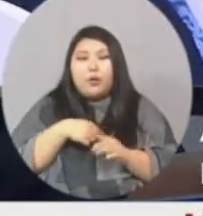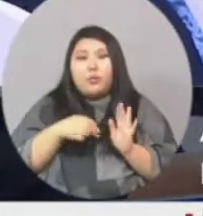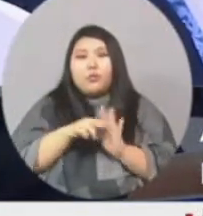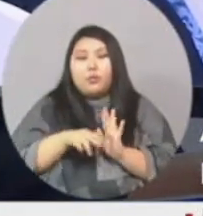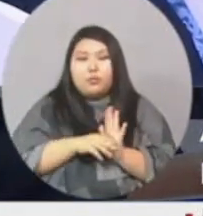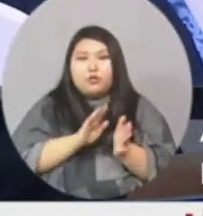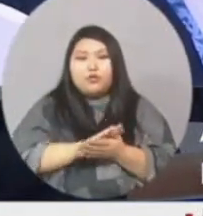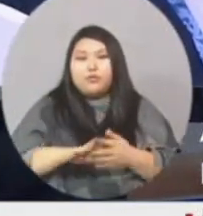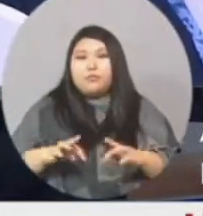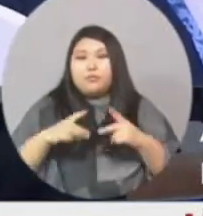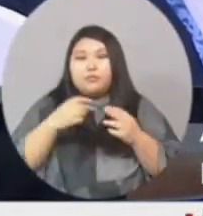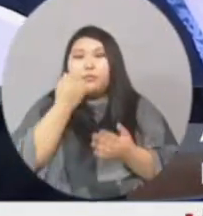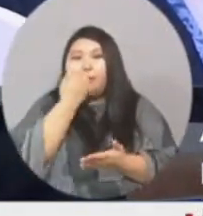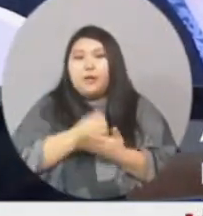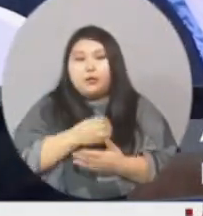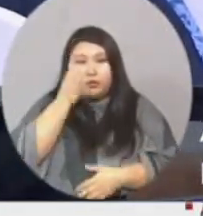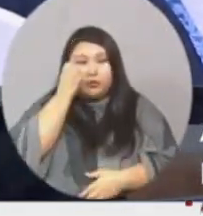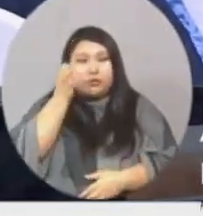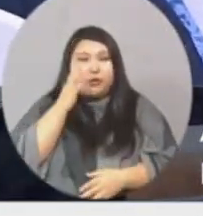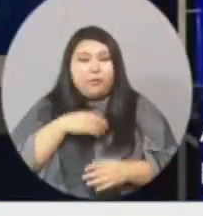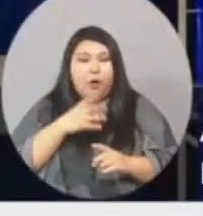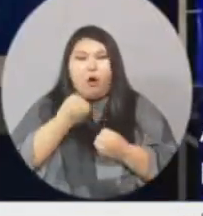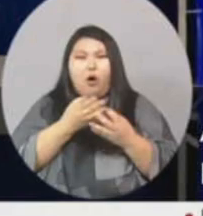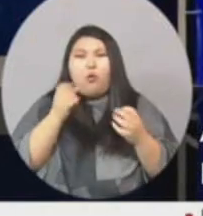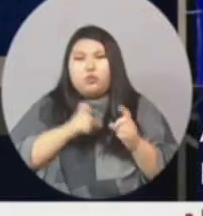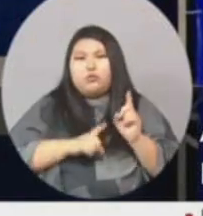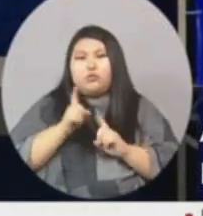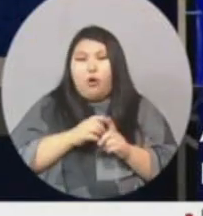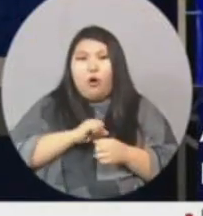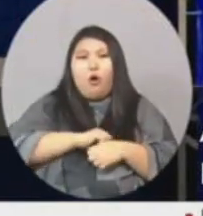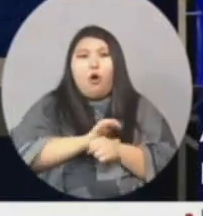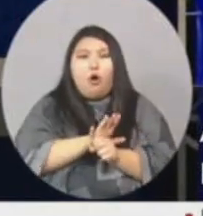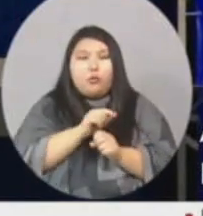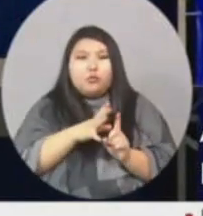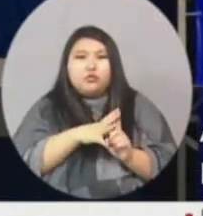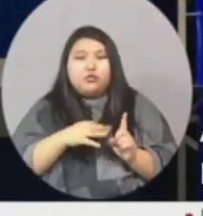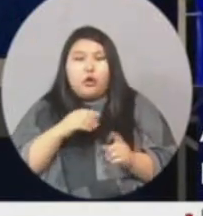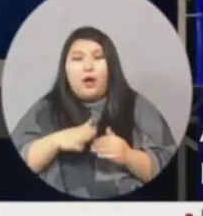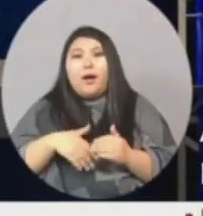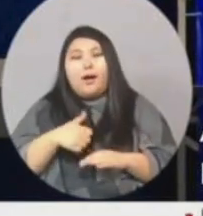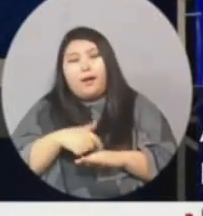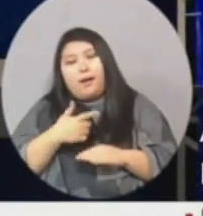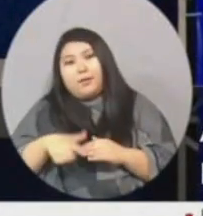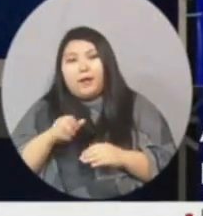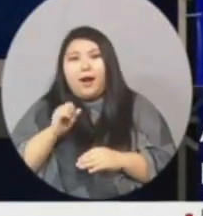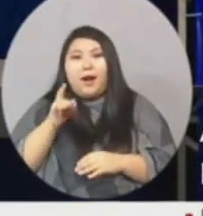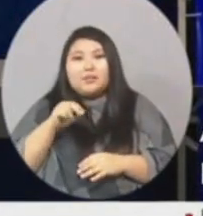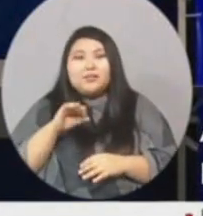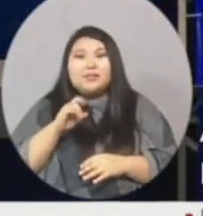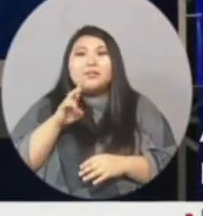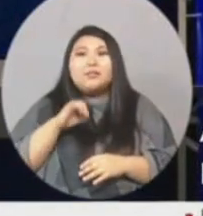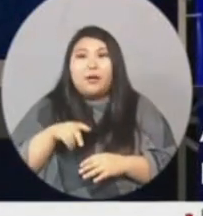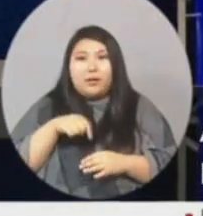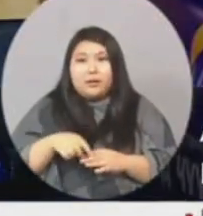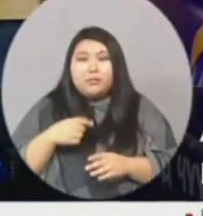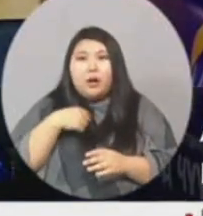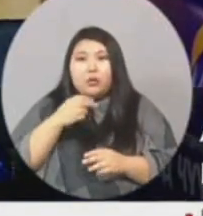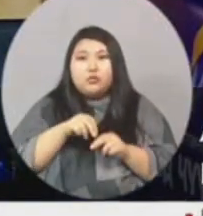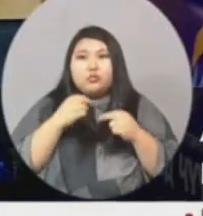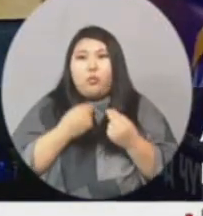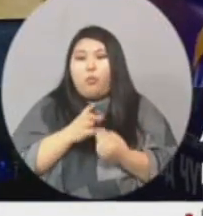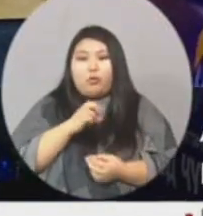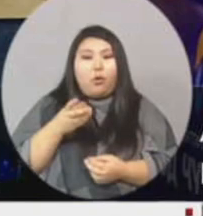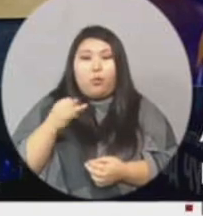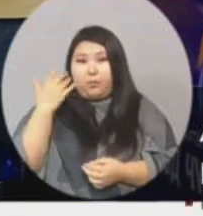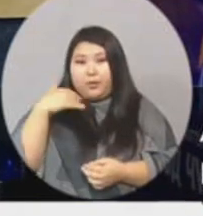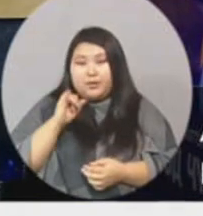шинжилэн баталлаа. Ерөнхийлөгчид олон хөрсөлдсөн коронавирус царцлахлын нөлөөлөөс гадна ардчилсан амын дотоод маргааны шалтгаж чуулган болоогүй байсан.